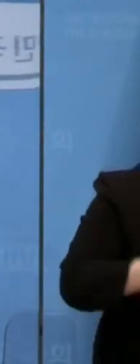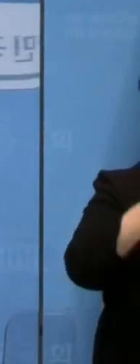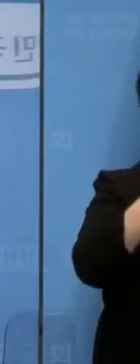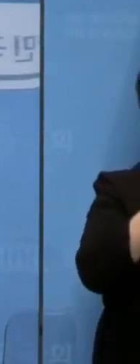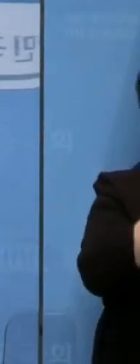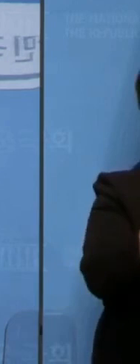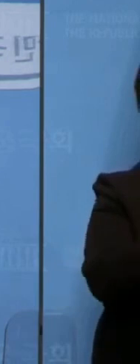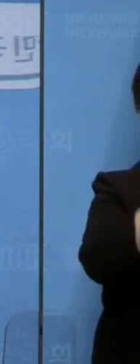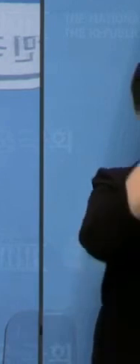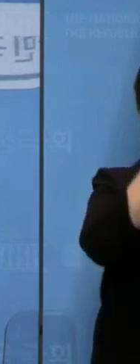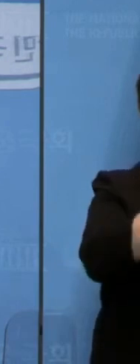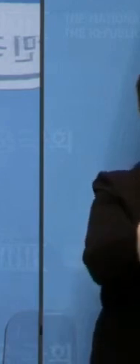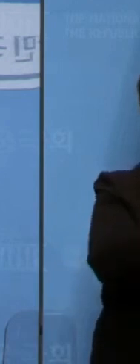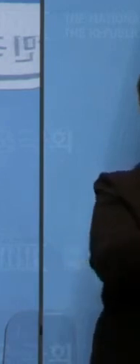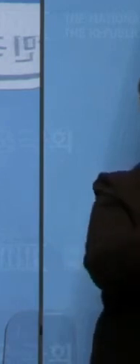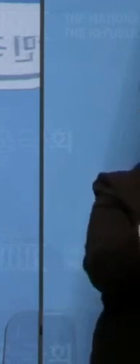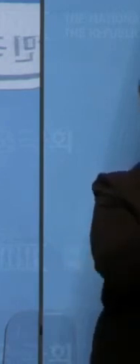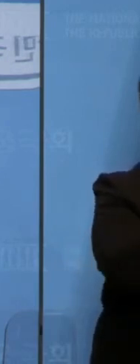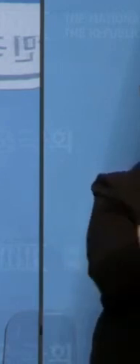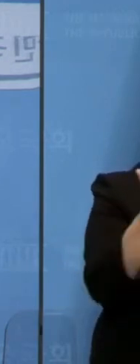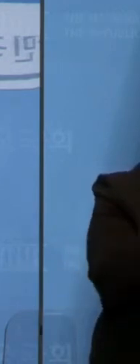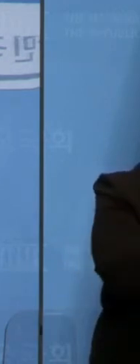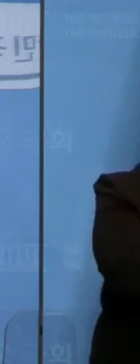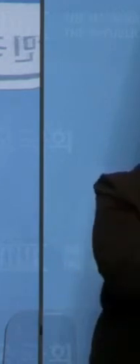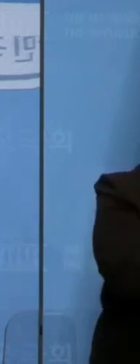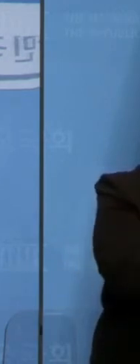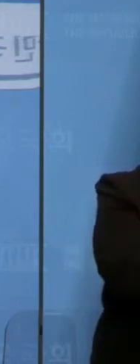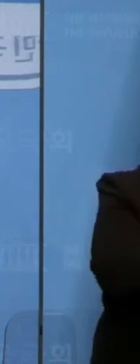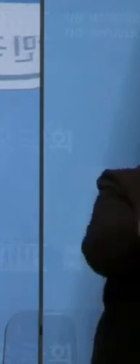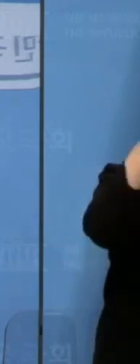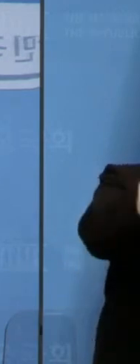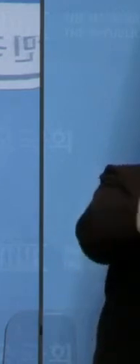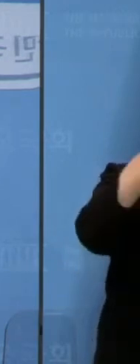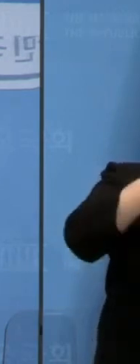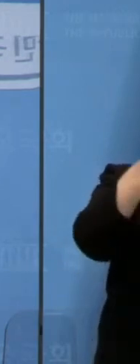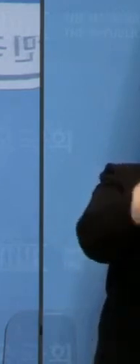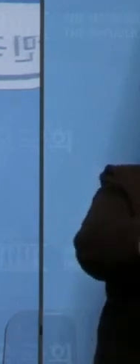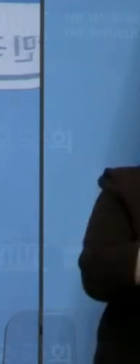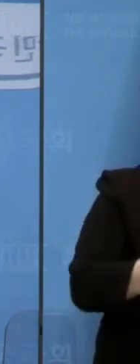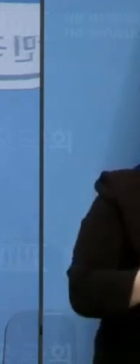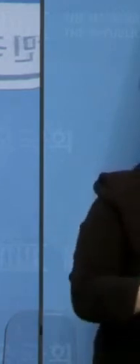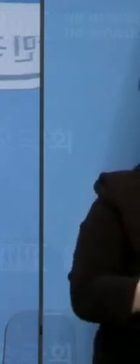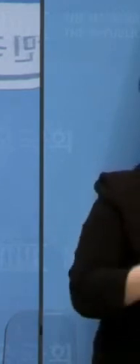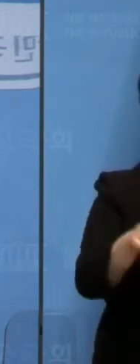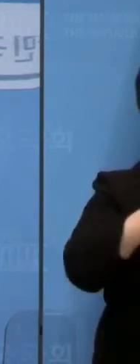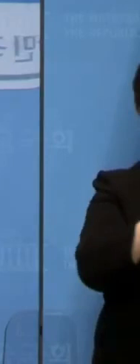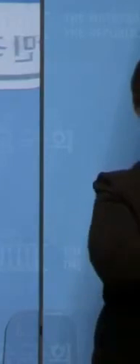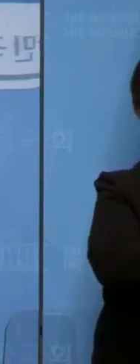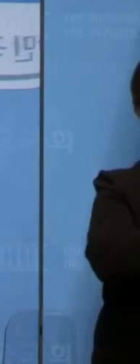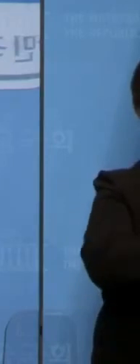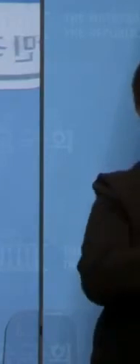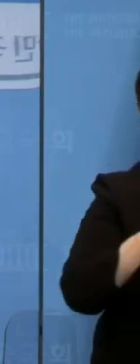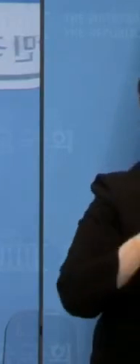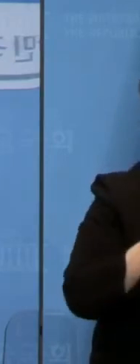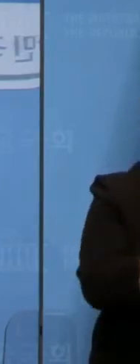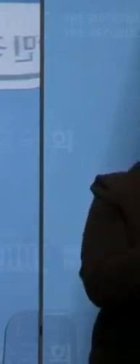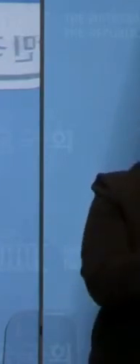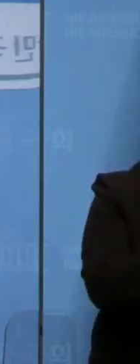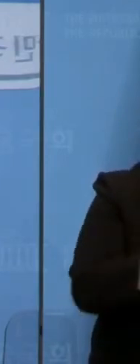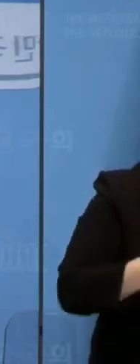국가의 주인인 국민들께서 선택한 정치 세력이 잘하면 계속 밀어주는